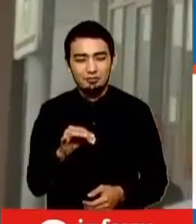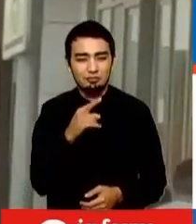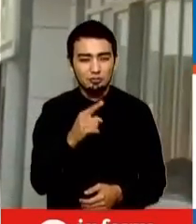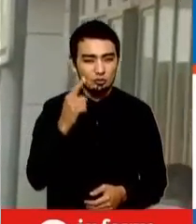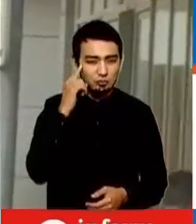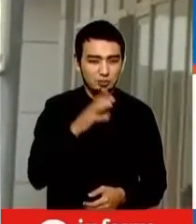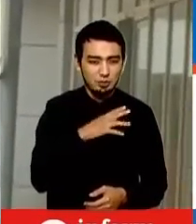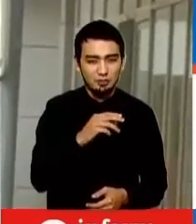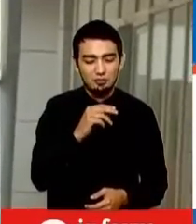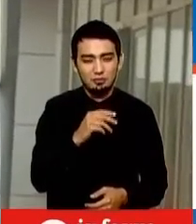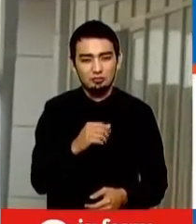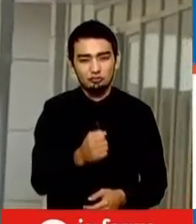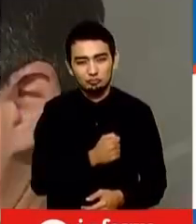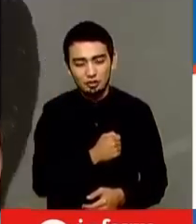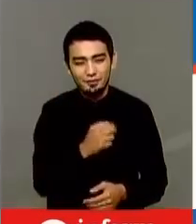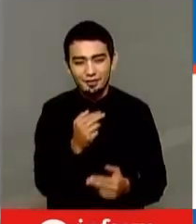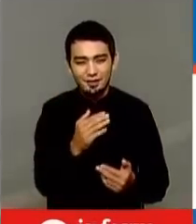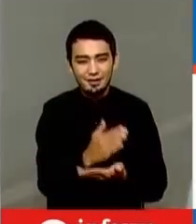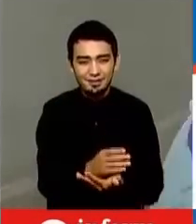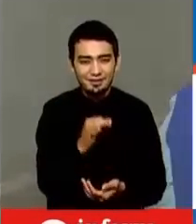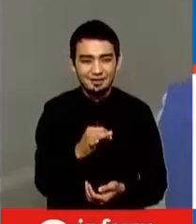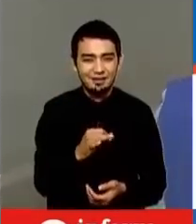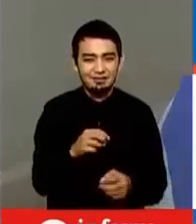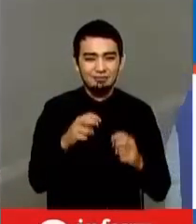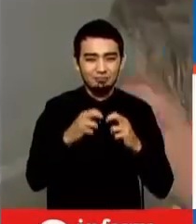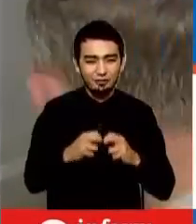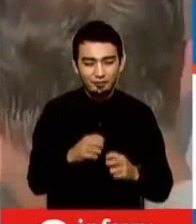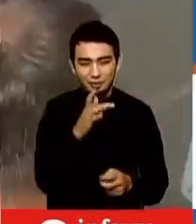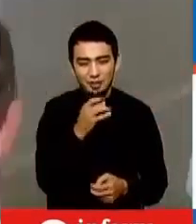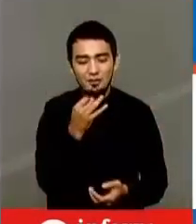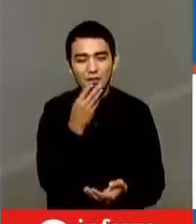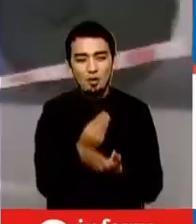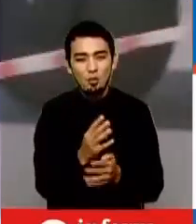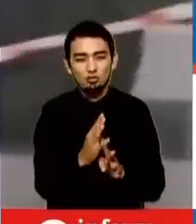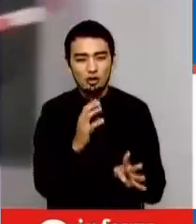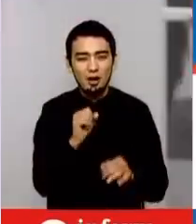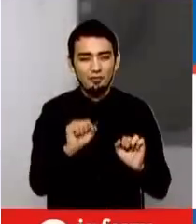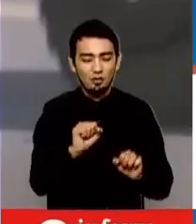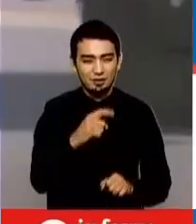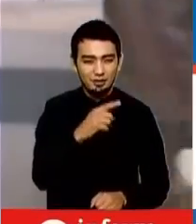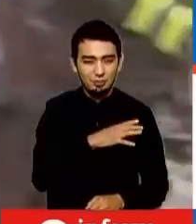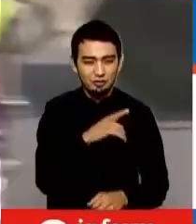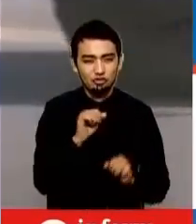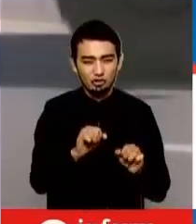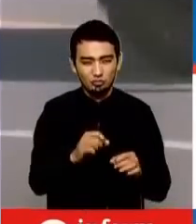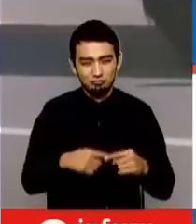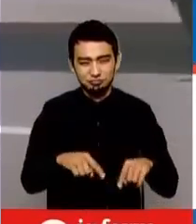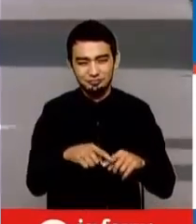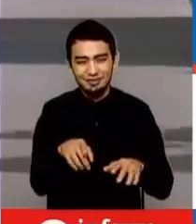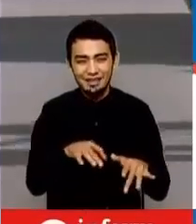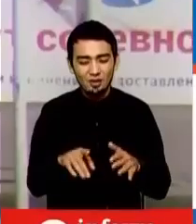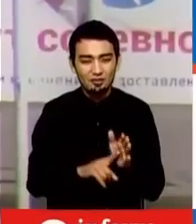посчитала чистосердечное раскаяние и активное содействие следствию. В свою очередь, адвокат Муратова утверждает, подзащитный своими